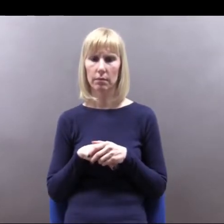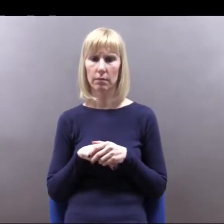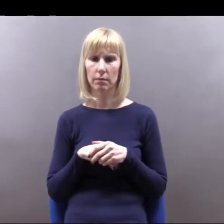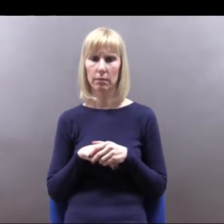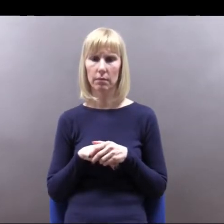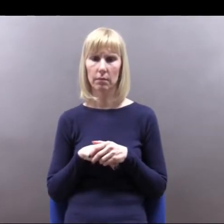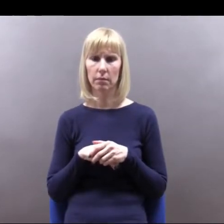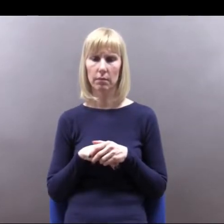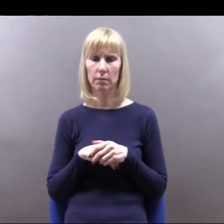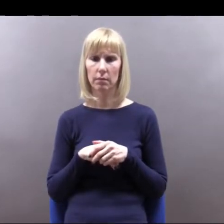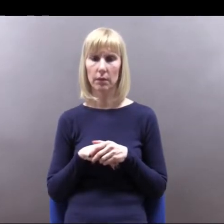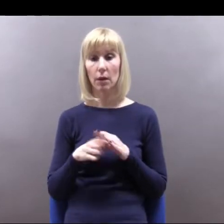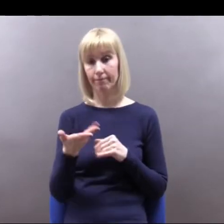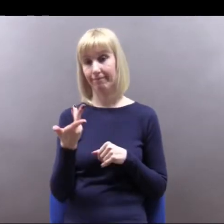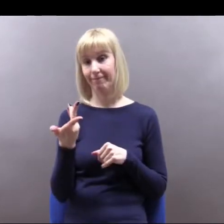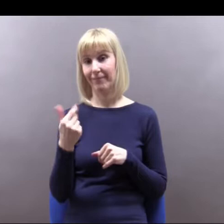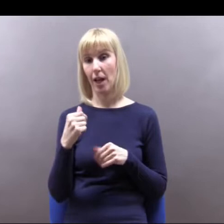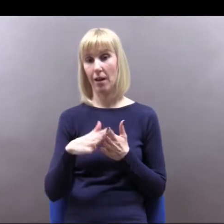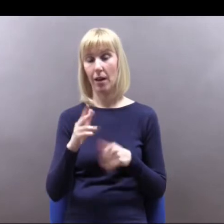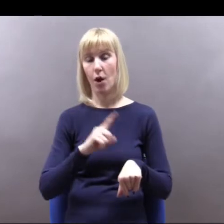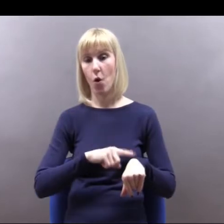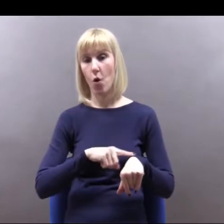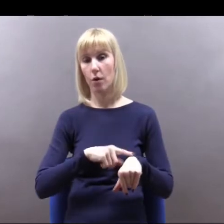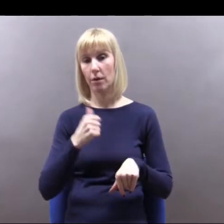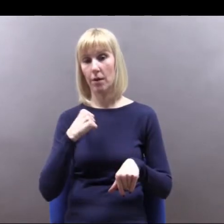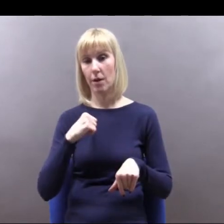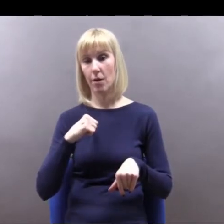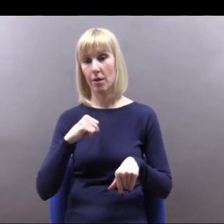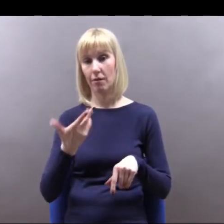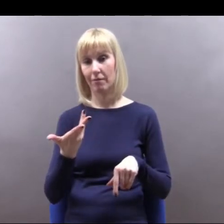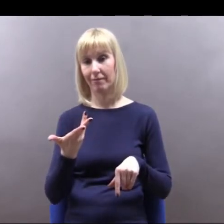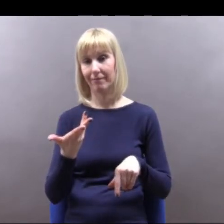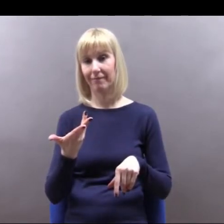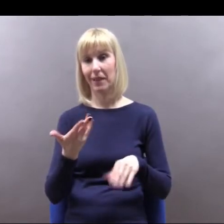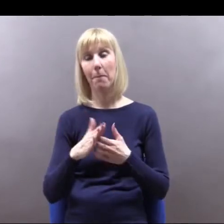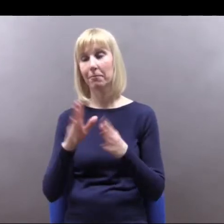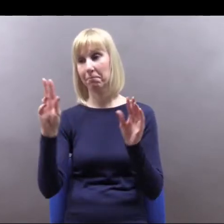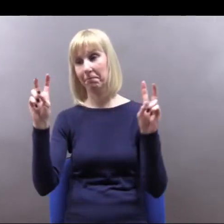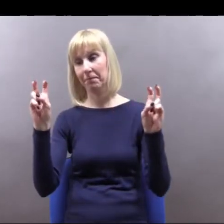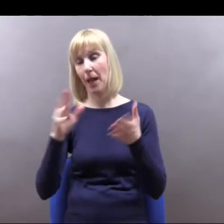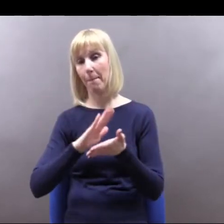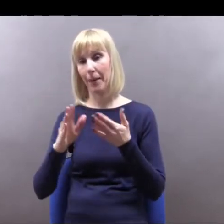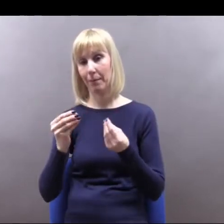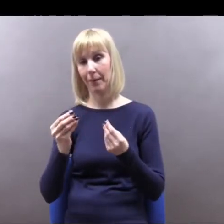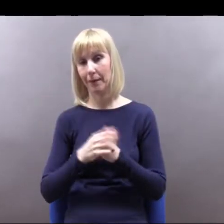Czekamy na tą platformę, aż ona pojawi się na dole. Z takich rzeczy,